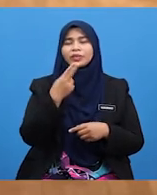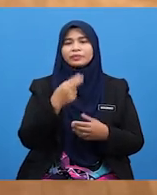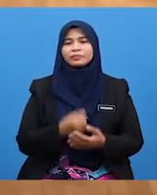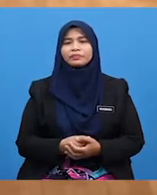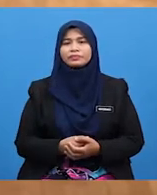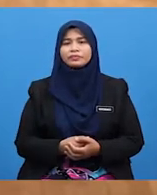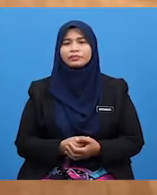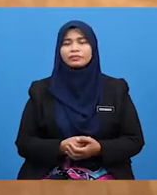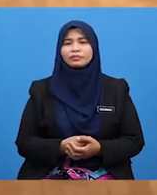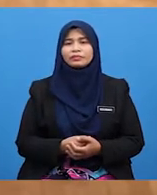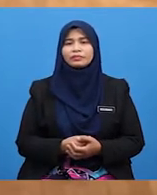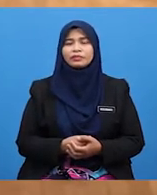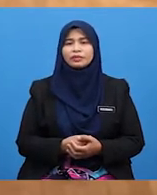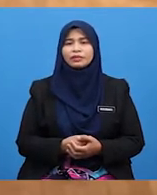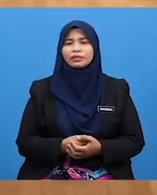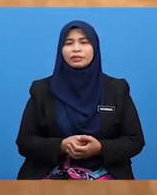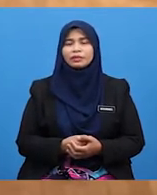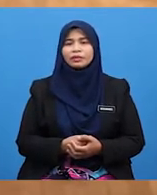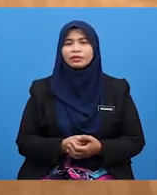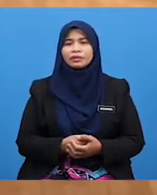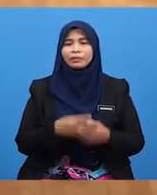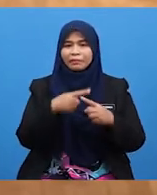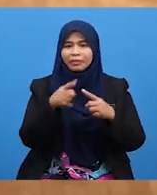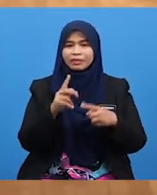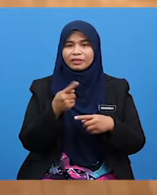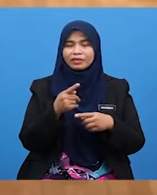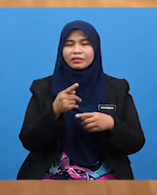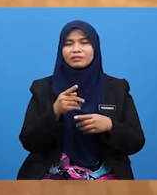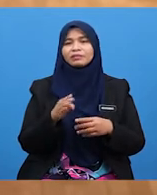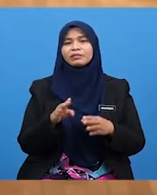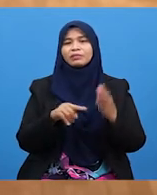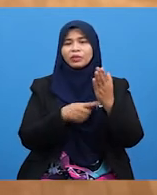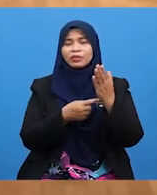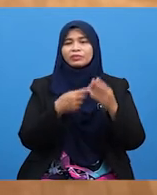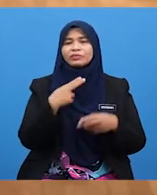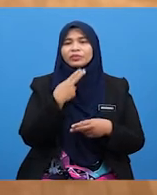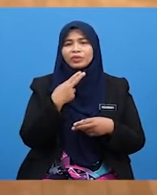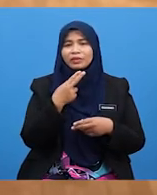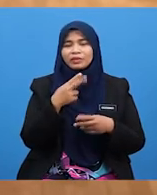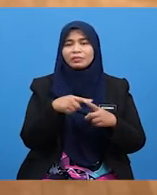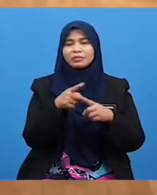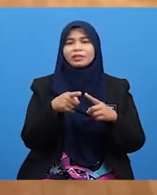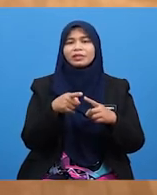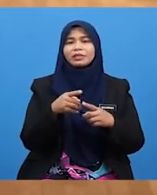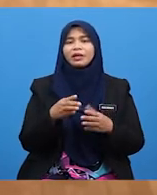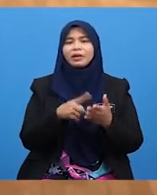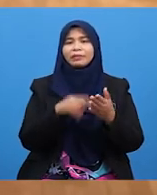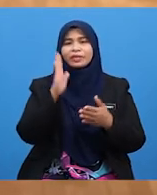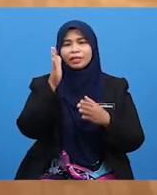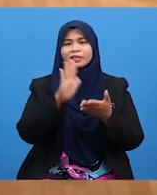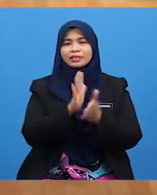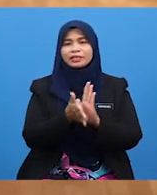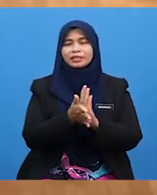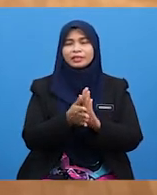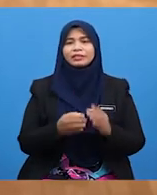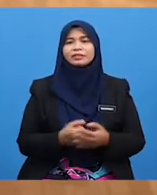Zaimah bila kita memulakan pemanasan suara ni, apa akan terjadi kepada tubuh badan kita, terutama